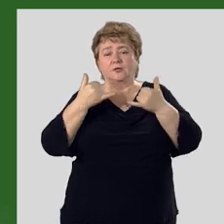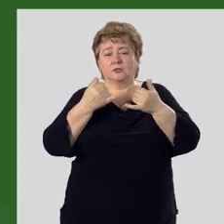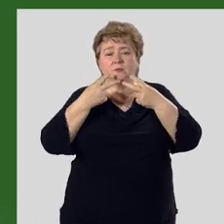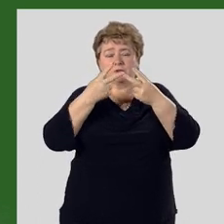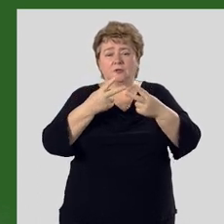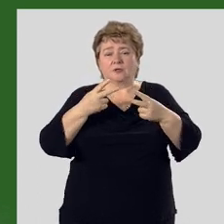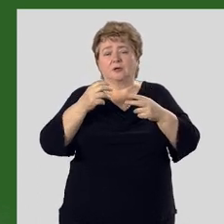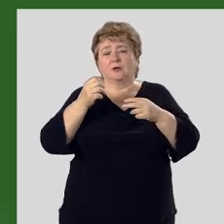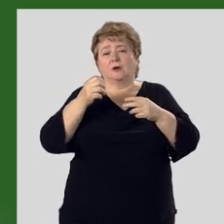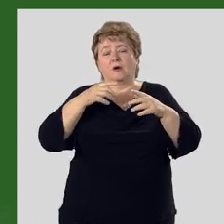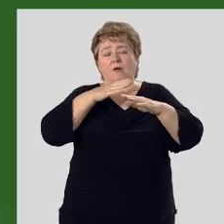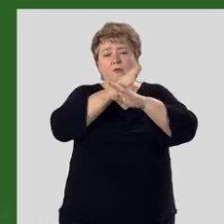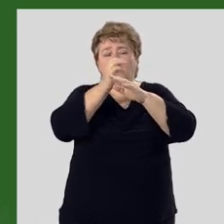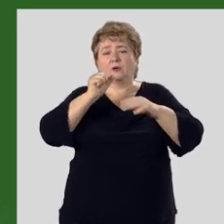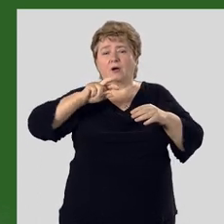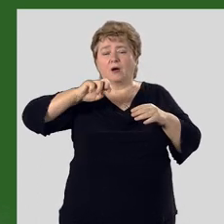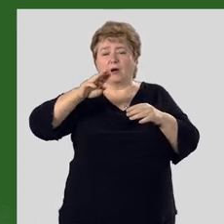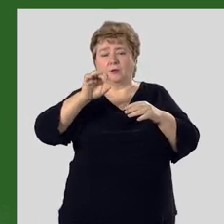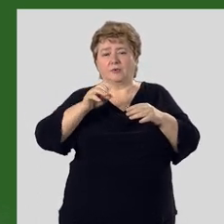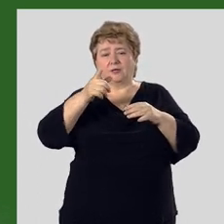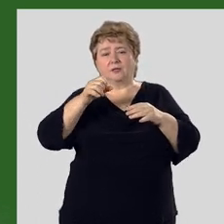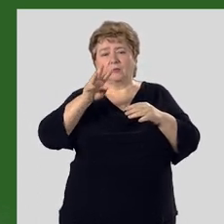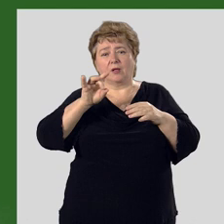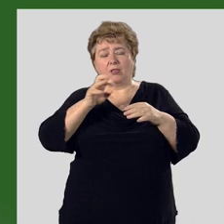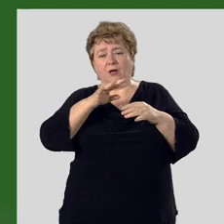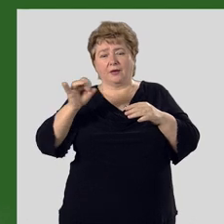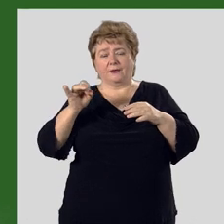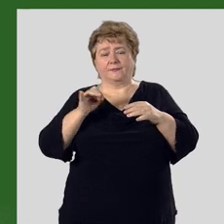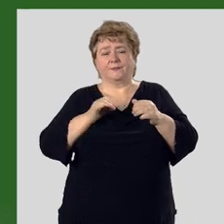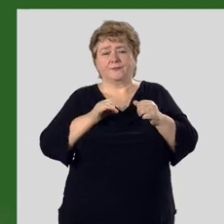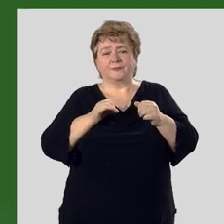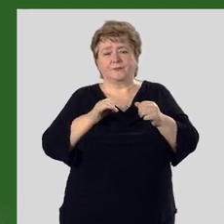теперь посмотрите на горы Альпы и Гималаи.